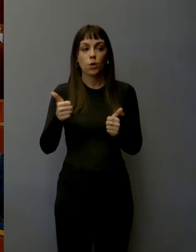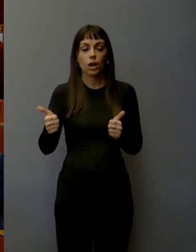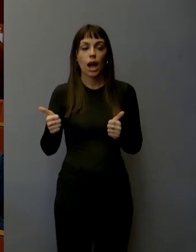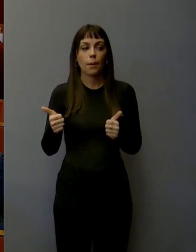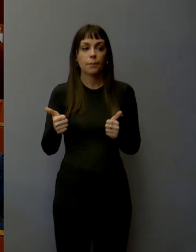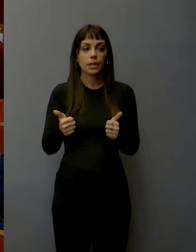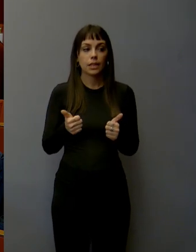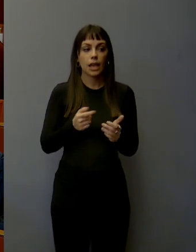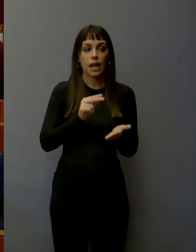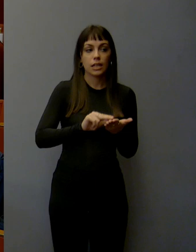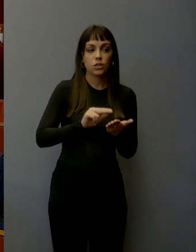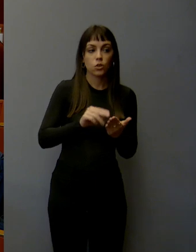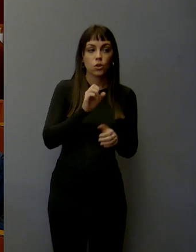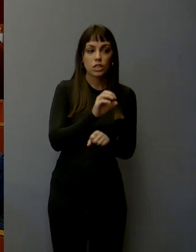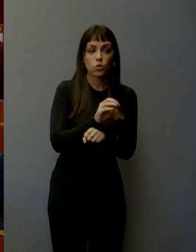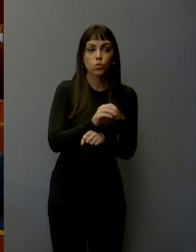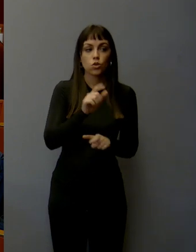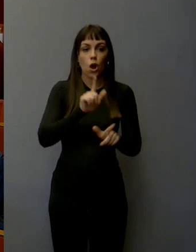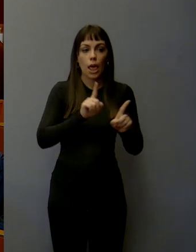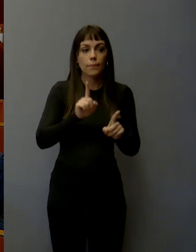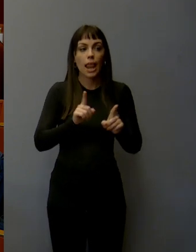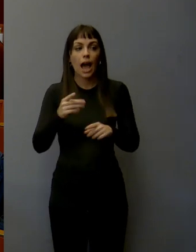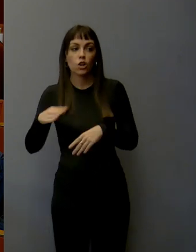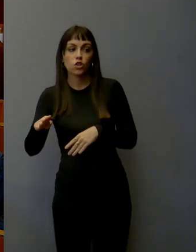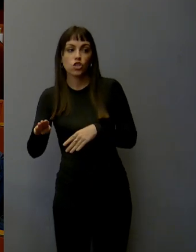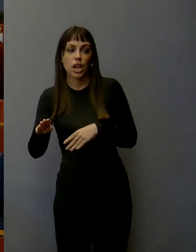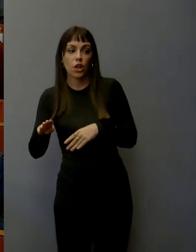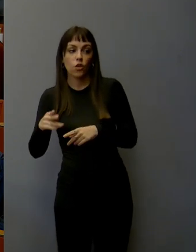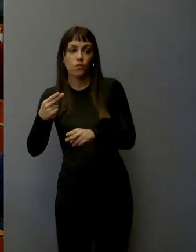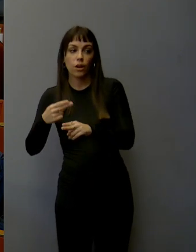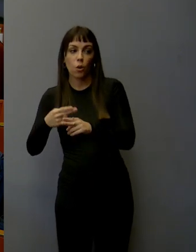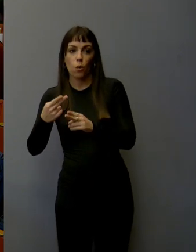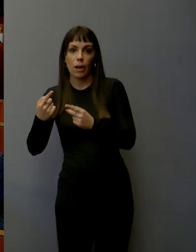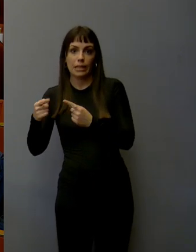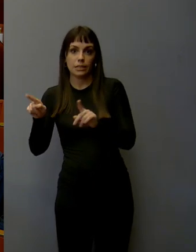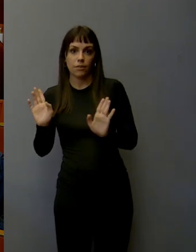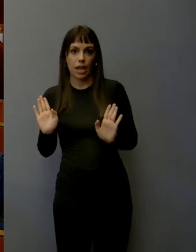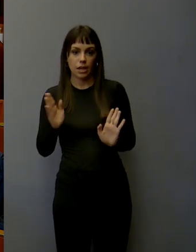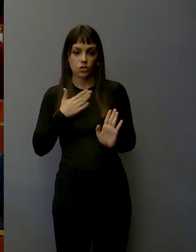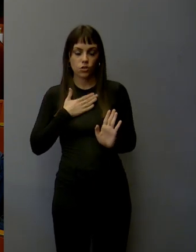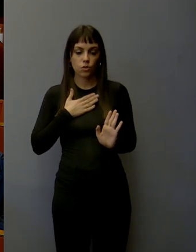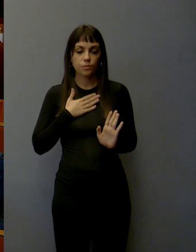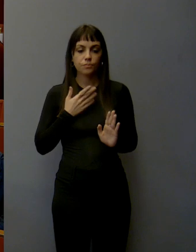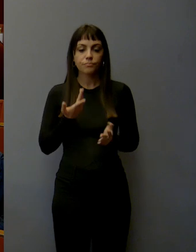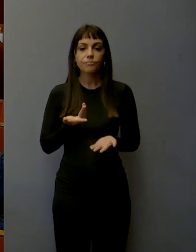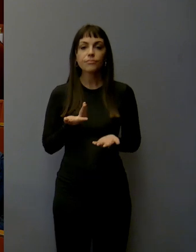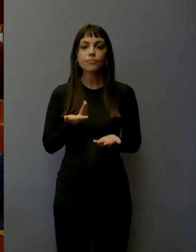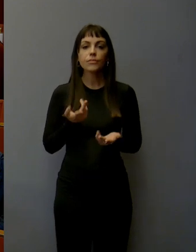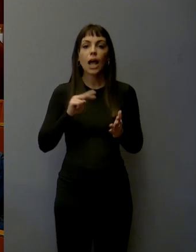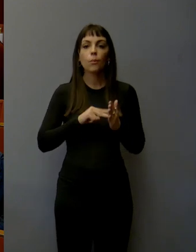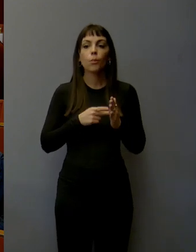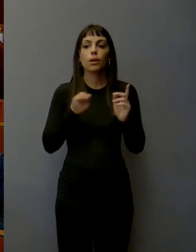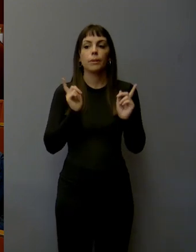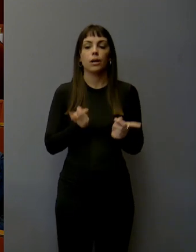idea che conta per uno Il punto è che non si